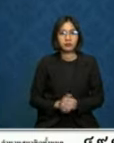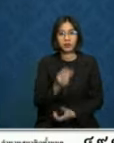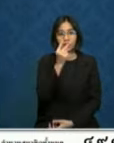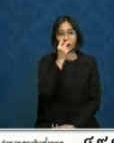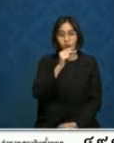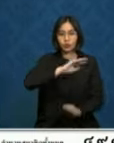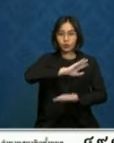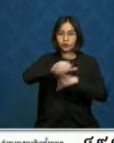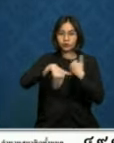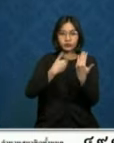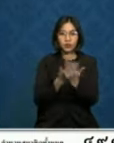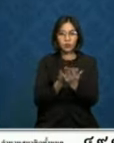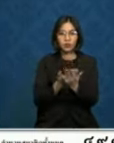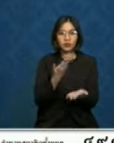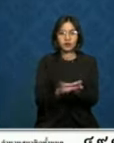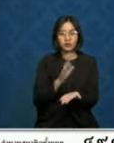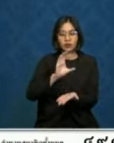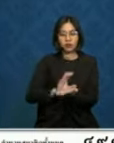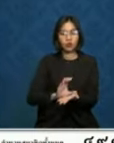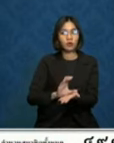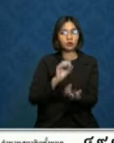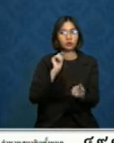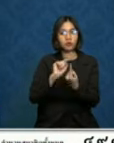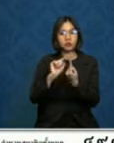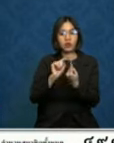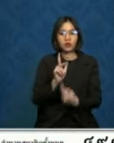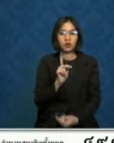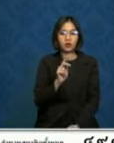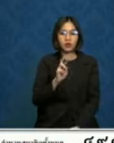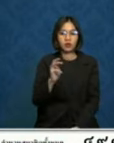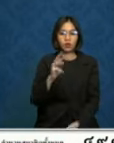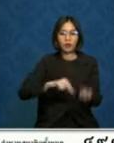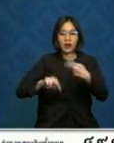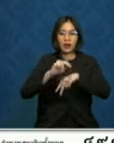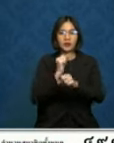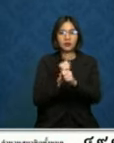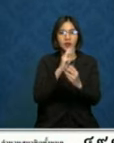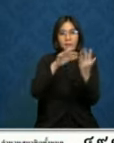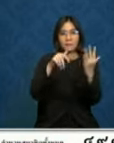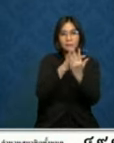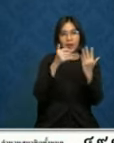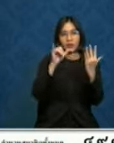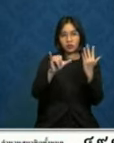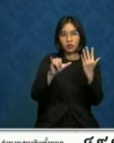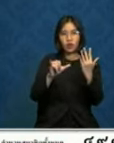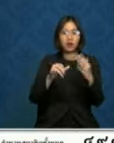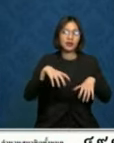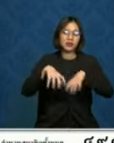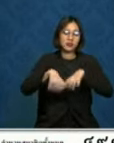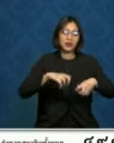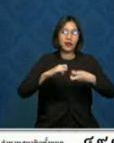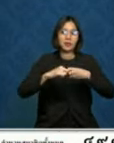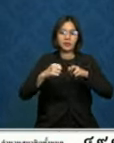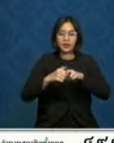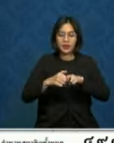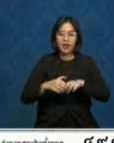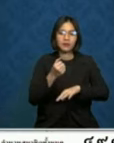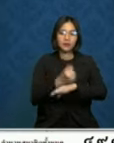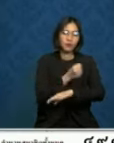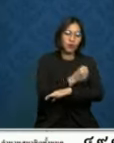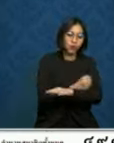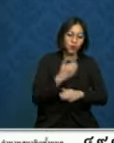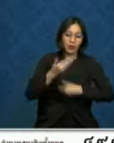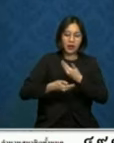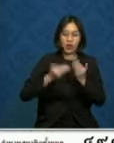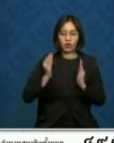าดูภาพรวมงบประมาณของกรมจัดหางานนะครับในส่วนของแผนงานยุทธศาสตร์จัดการปัญหาแรงงานต่างด้าวและการค้ามนุษย์กันก่อน